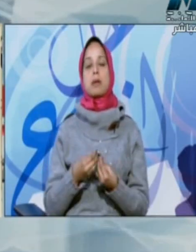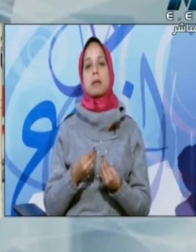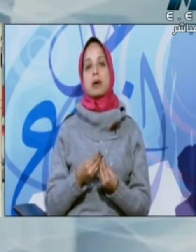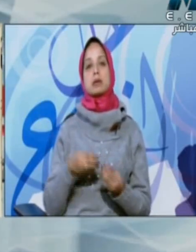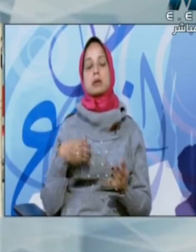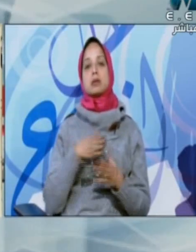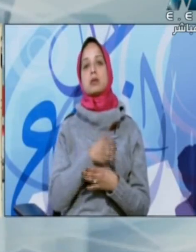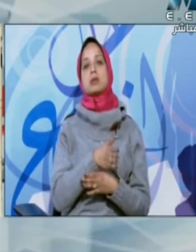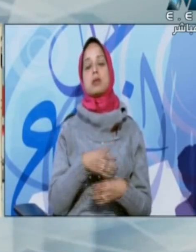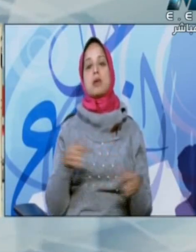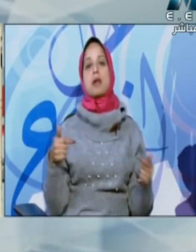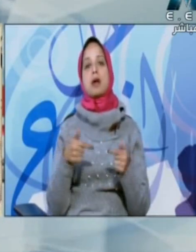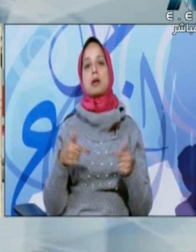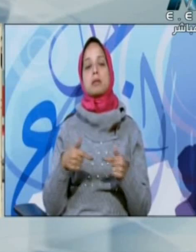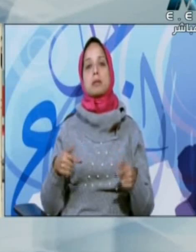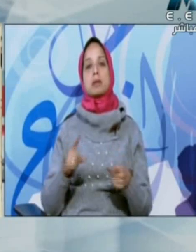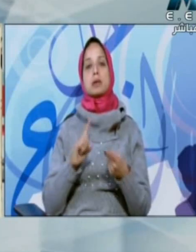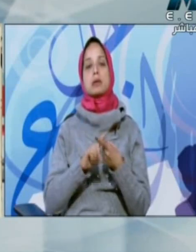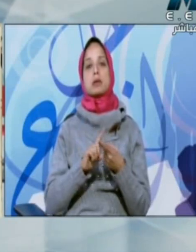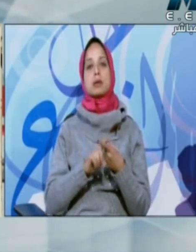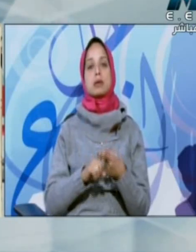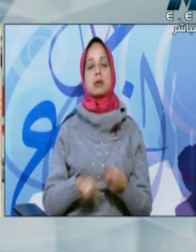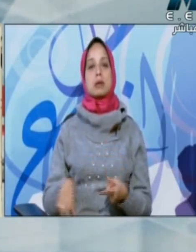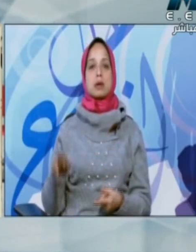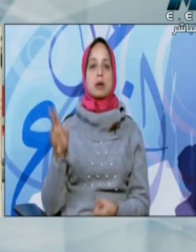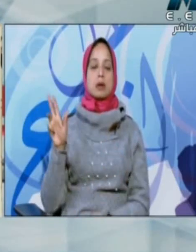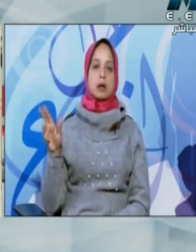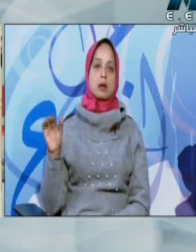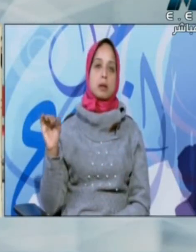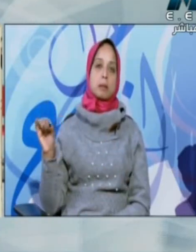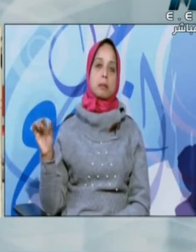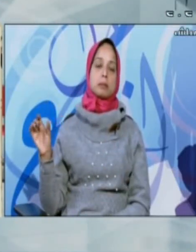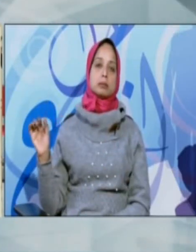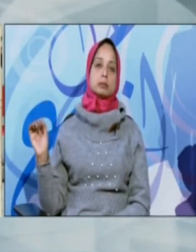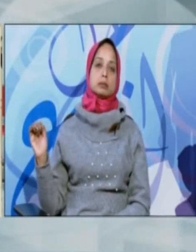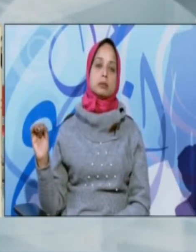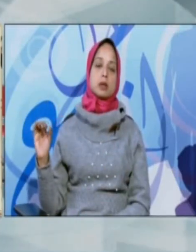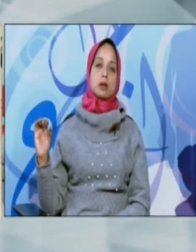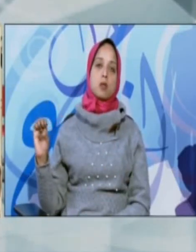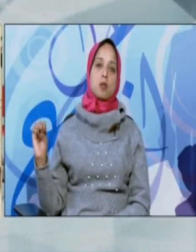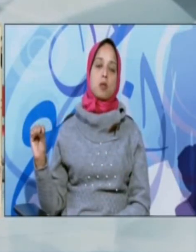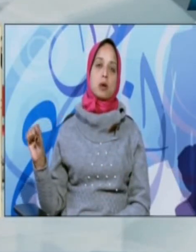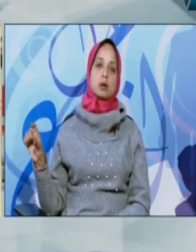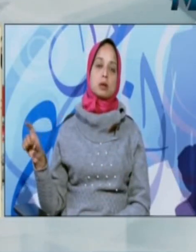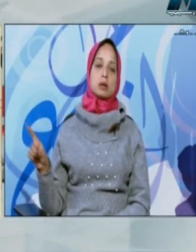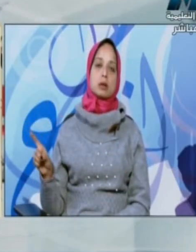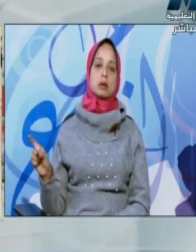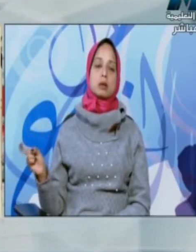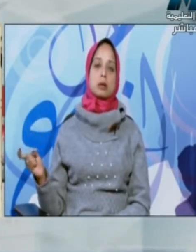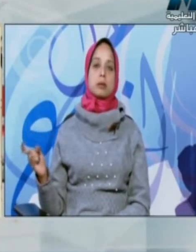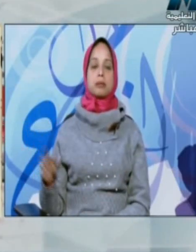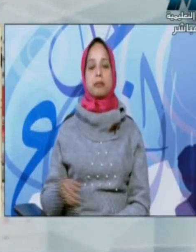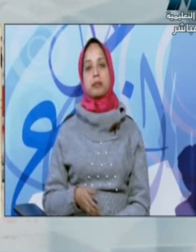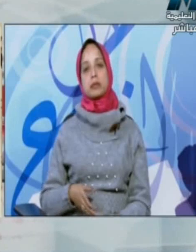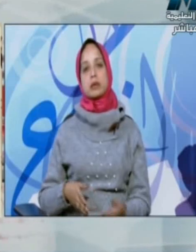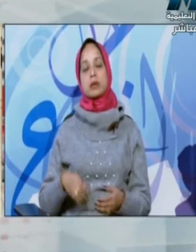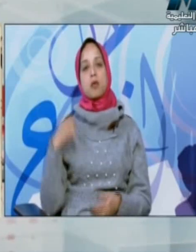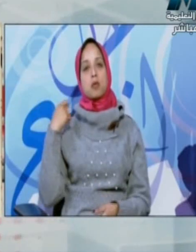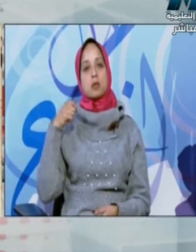علي ماهر رفض، طرده الانجليز من الحكم، رموه في الشارع. في اثناء وزارة حسين مين؟